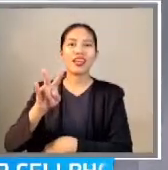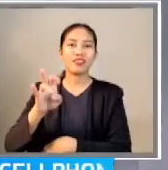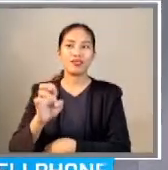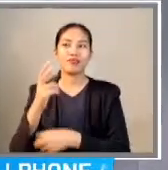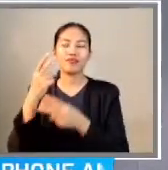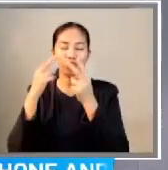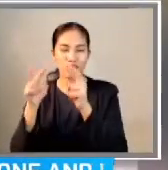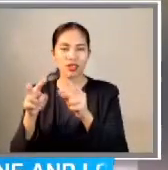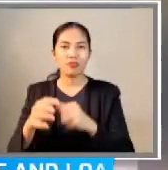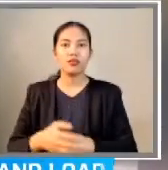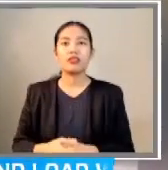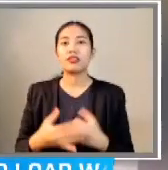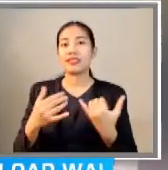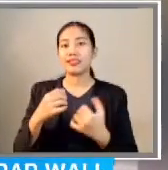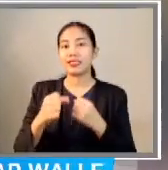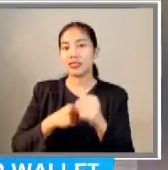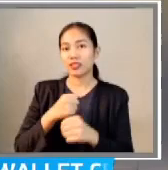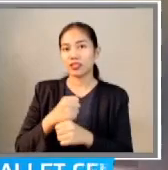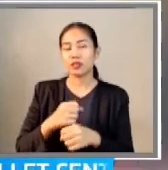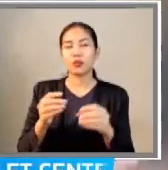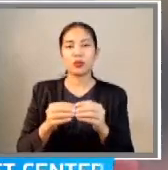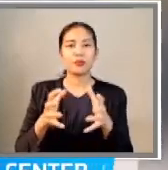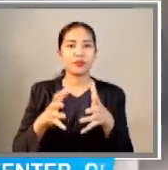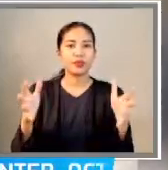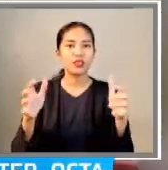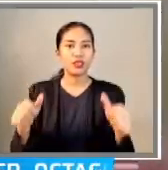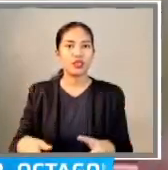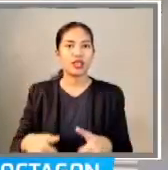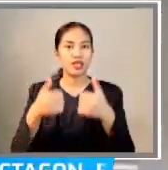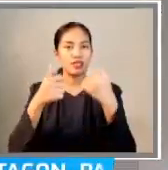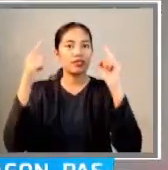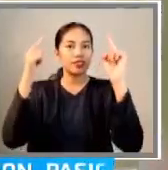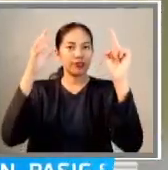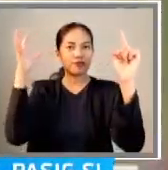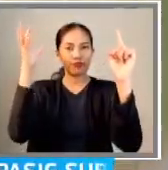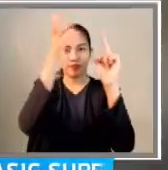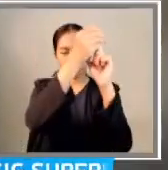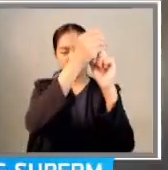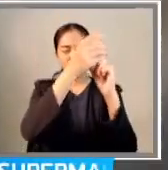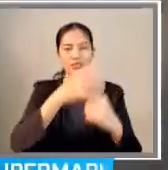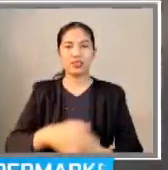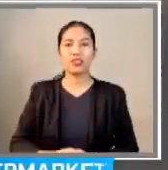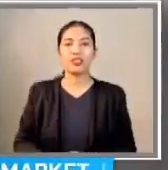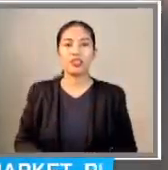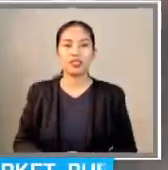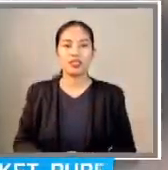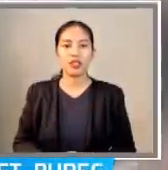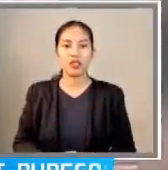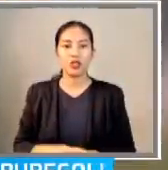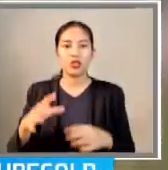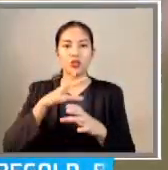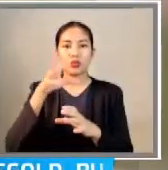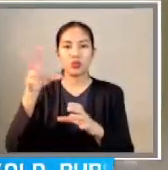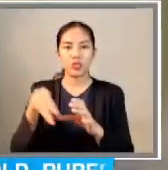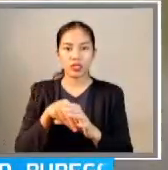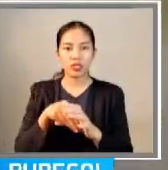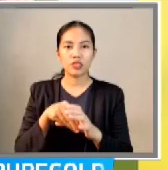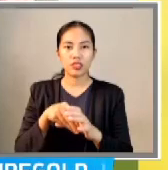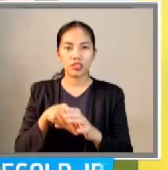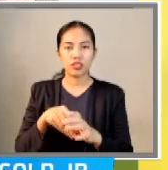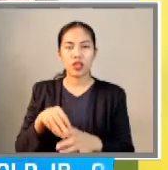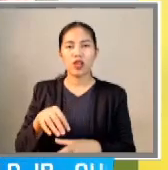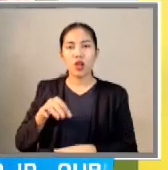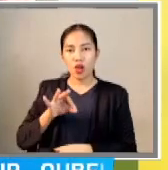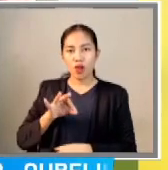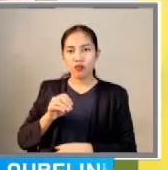ang kanyang haharapin upang makamit ang inaasam ng lahat ng racers na makapasok sa Formula 1. Honestly,